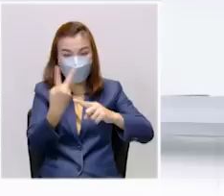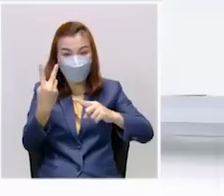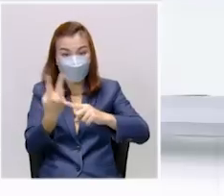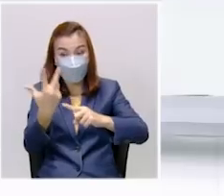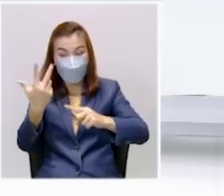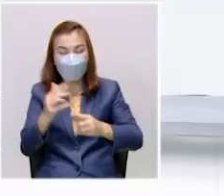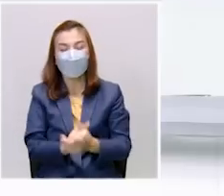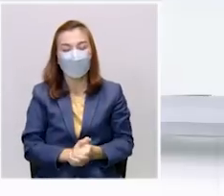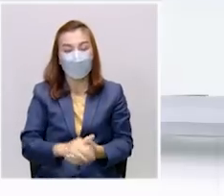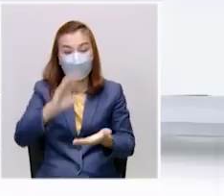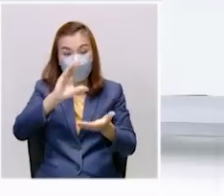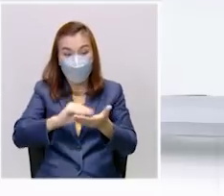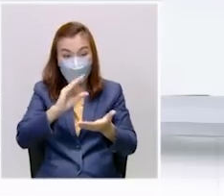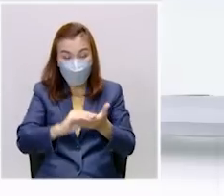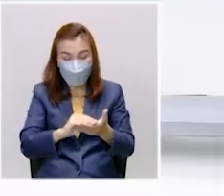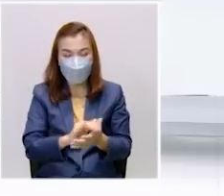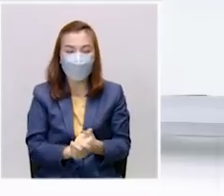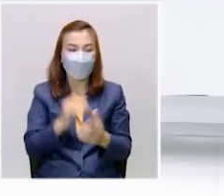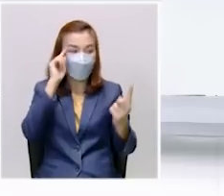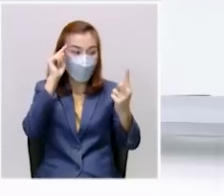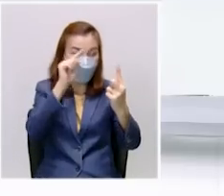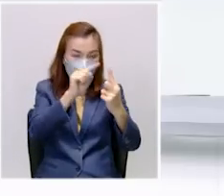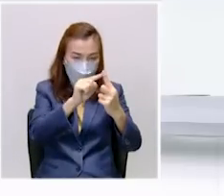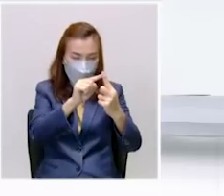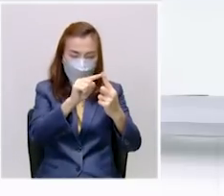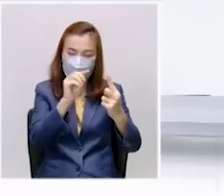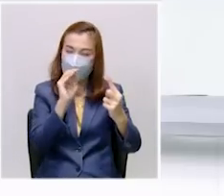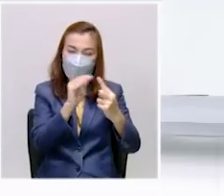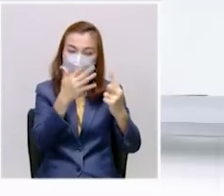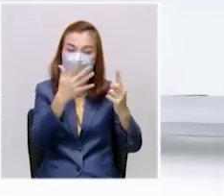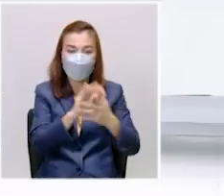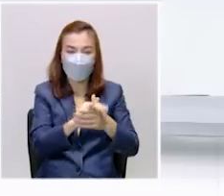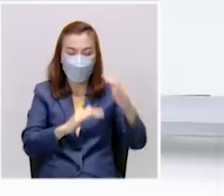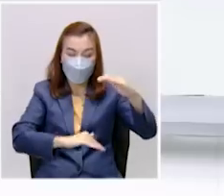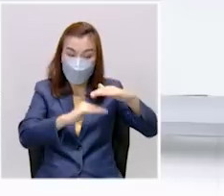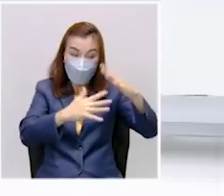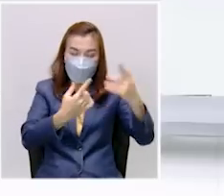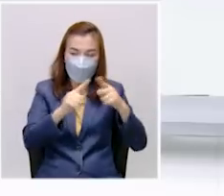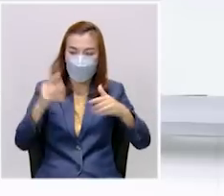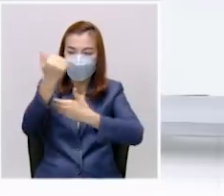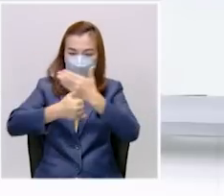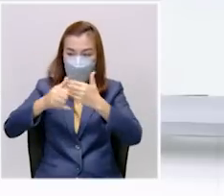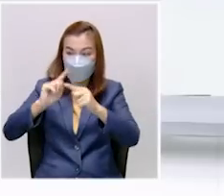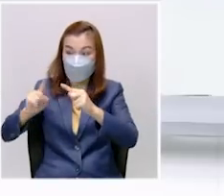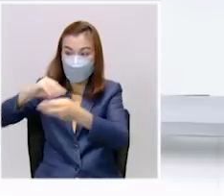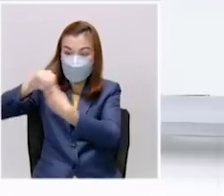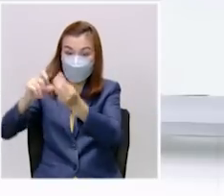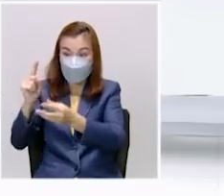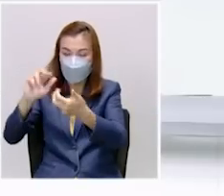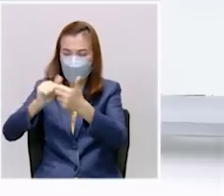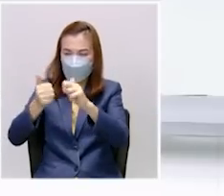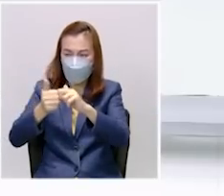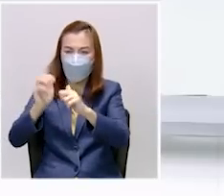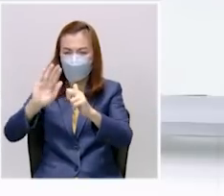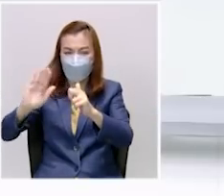ที่ผ่านมาเนี่ยตัวเลขอาจจะไม่ได้ถึงตามเป้าหมายแต่ว่าก็เผชิญกับเศรษฐกิจกันทั่วโลกเลยนะคะเพราะฉะนั้นในปี2565นะ